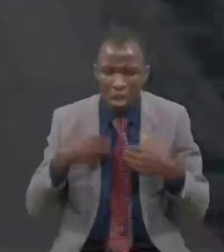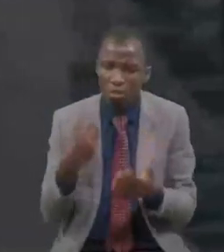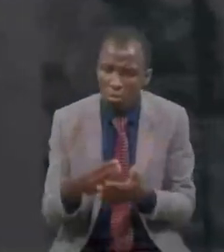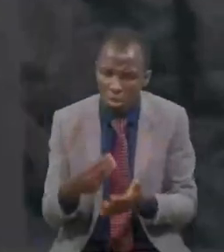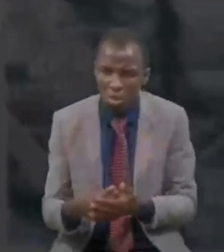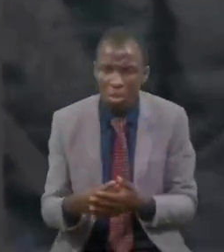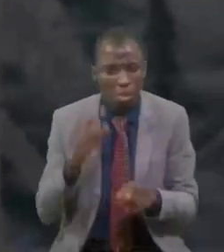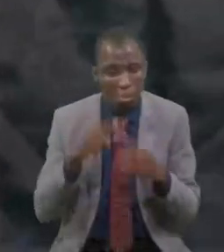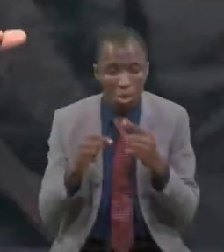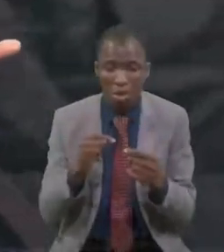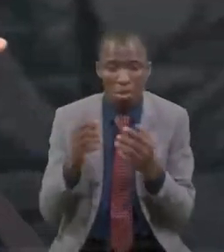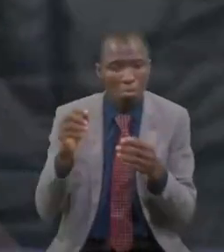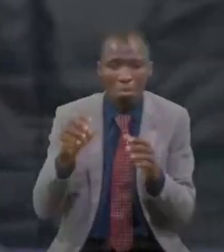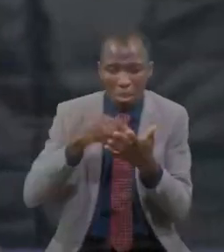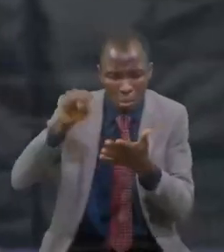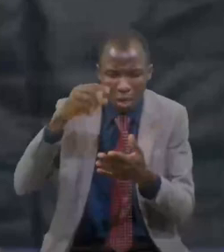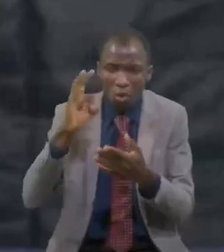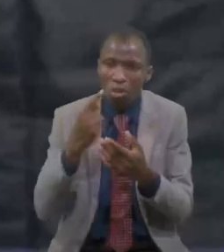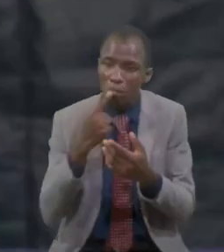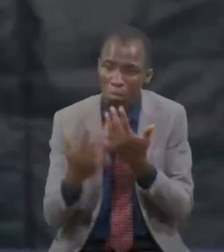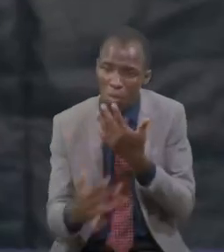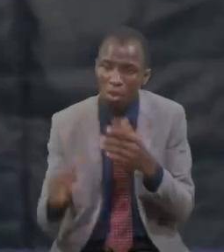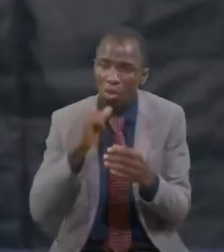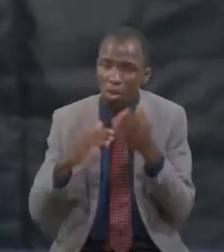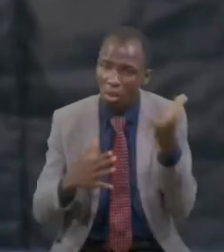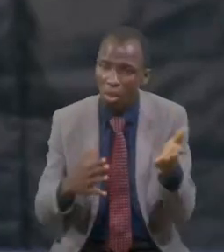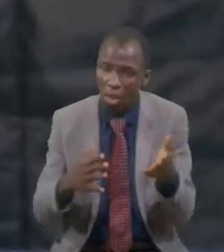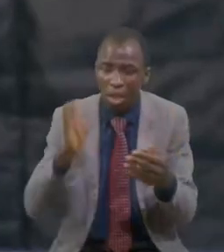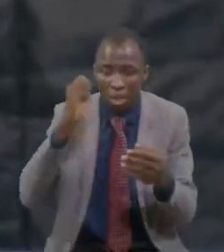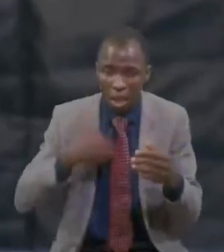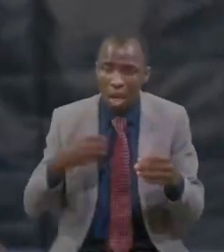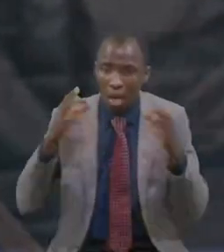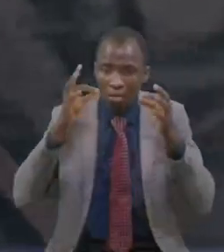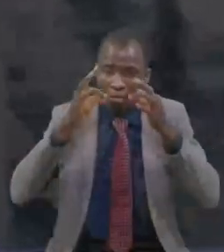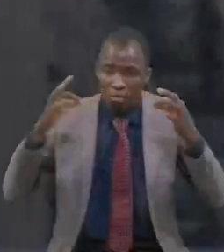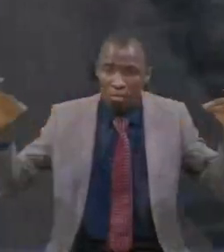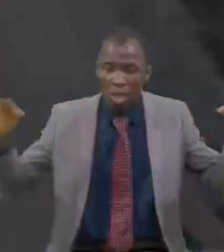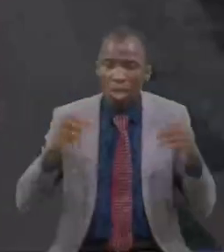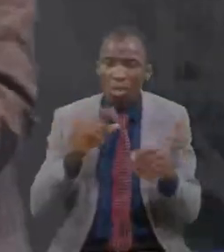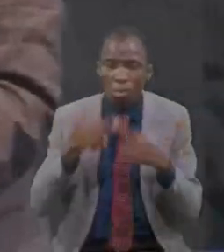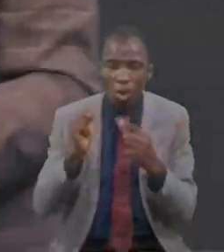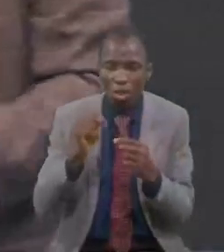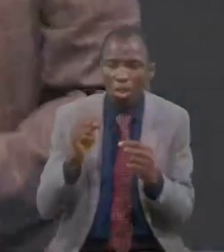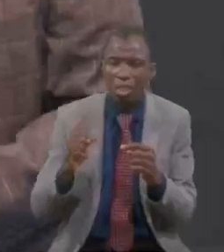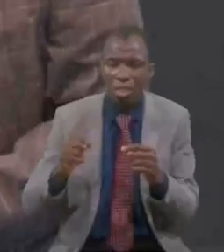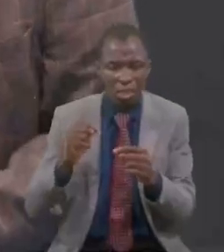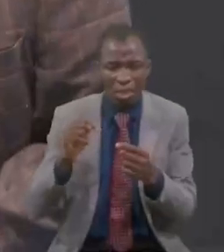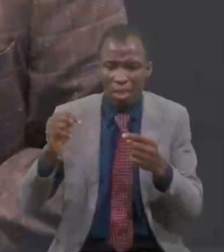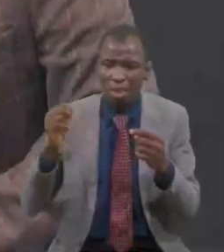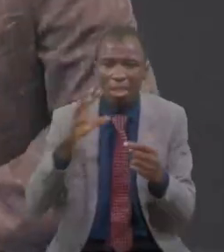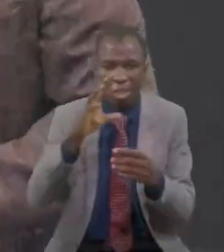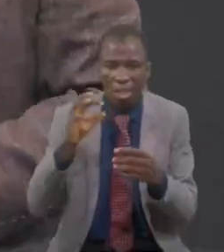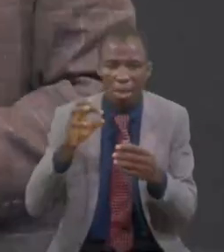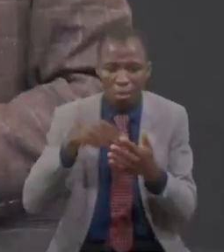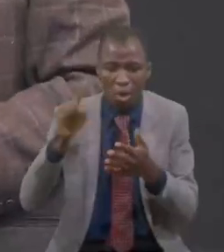mais le sang de l'Agneau n'est pas là il a la la popularité le sang le signe du sang n'est pas là il a